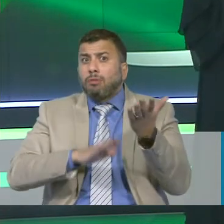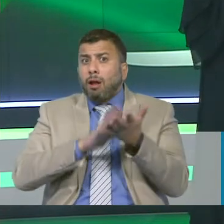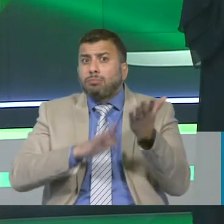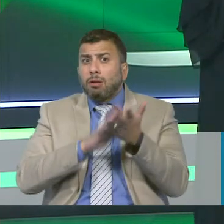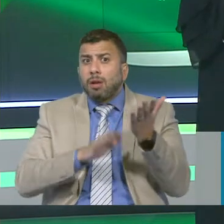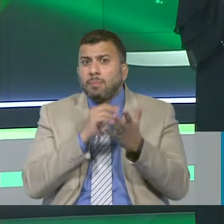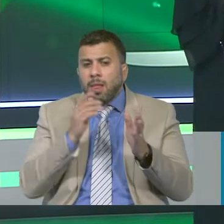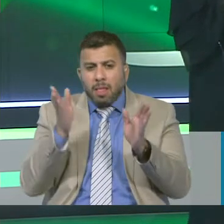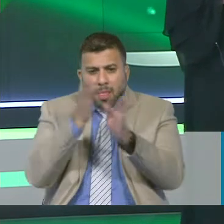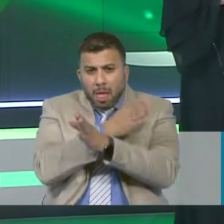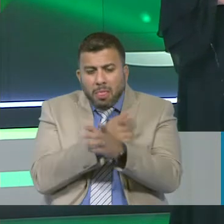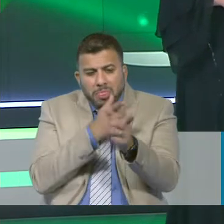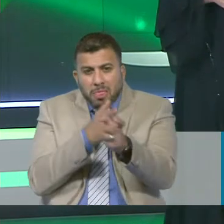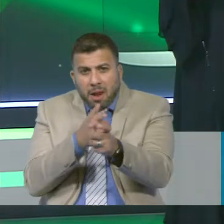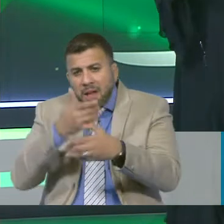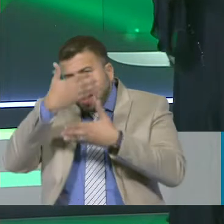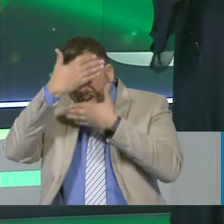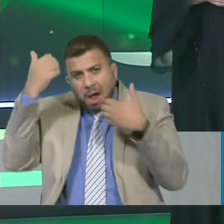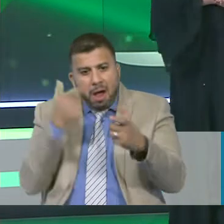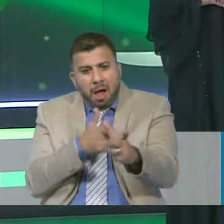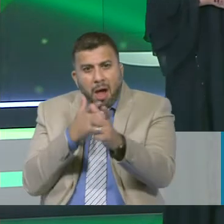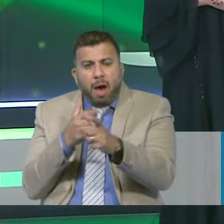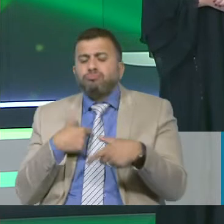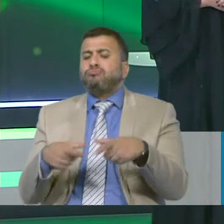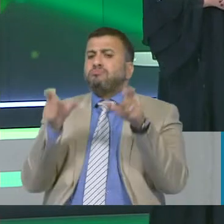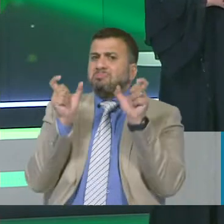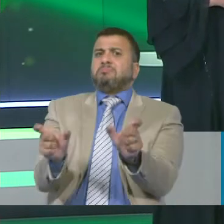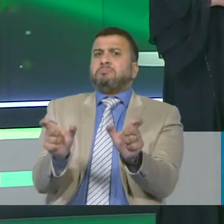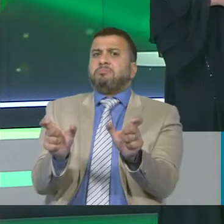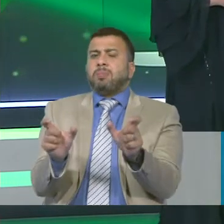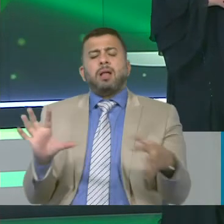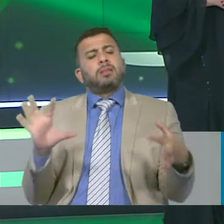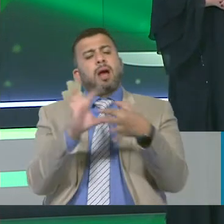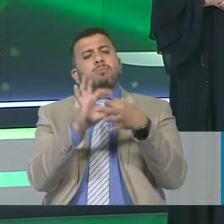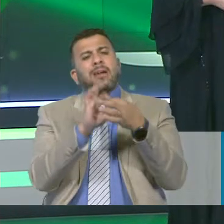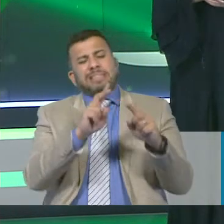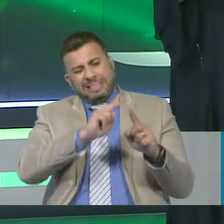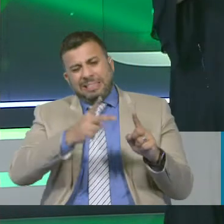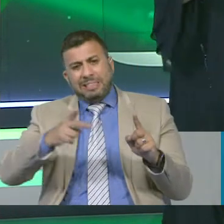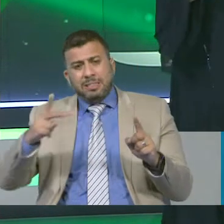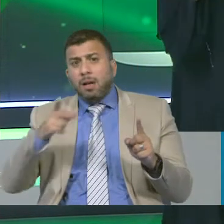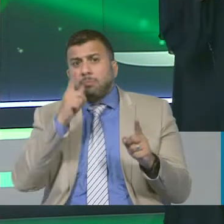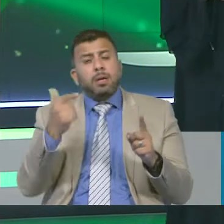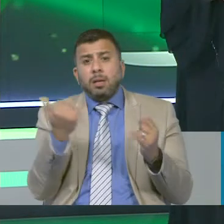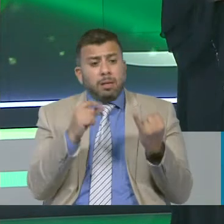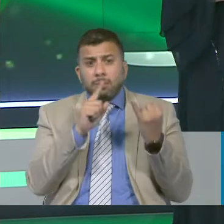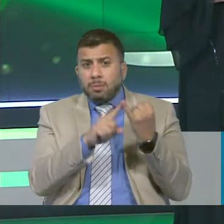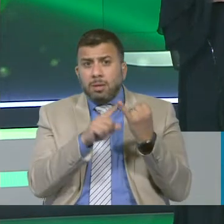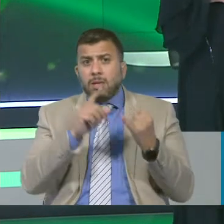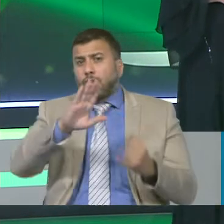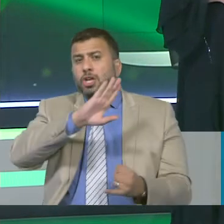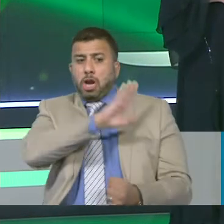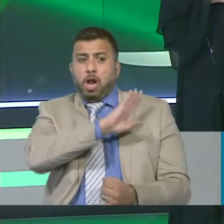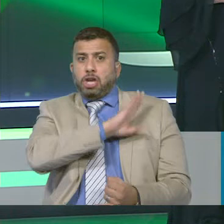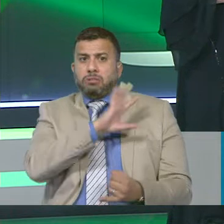خطر التطرف والإرهاب. وقد تجلى هذا التعاون في عدة مجالات عدة، لعل أبرزها التعاون